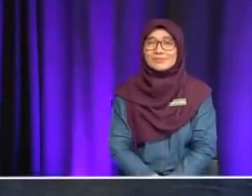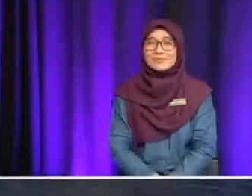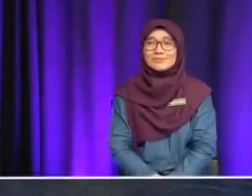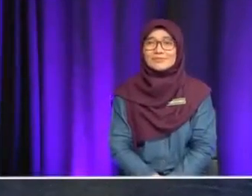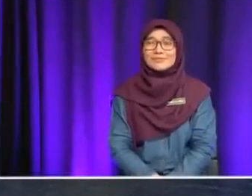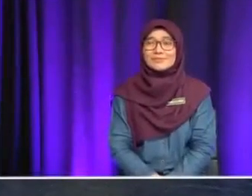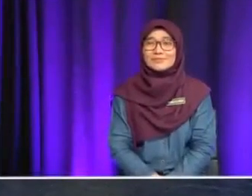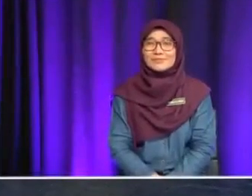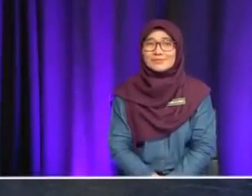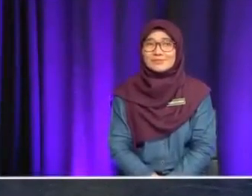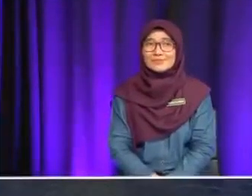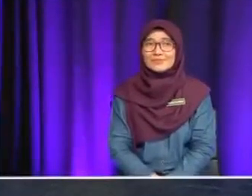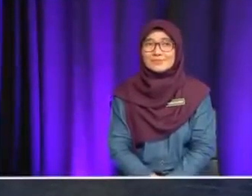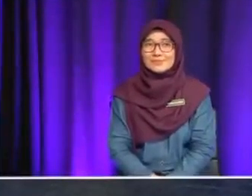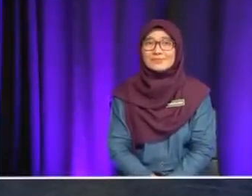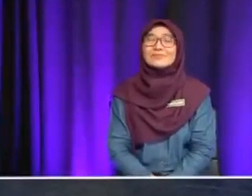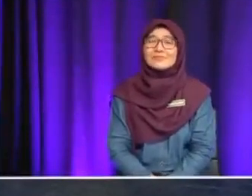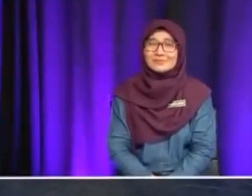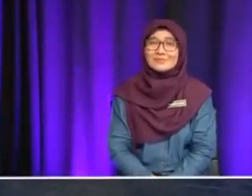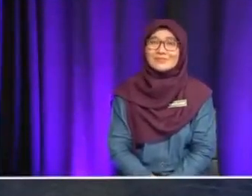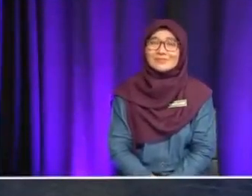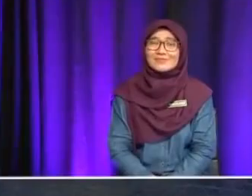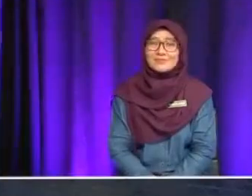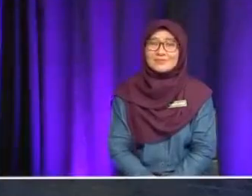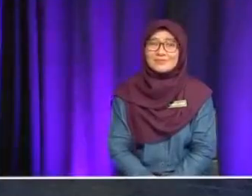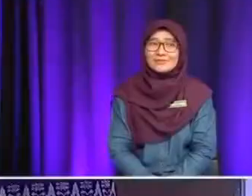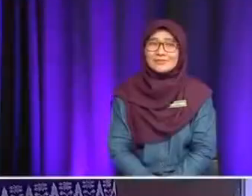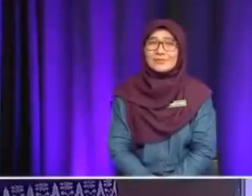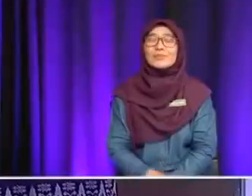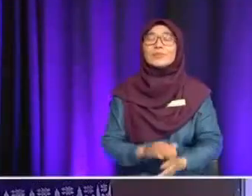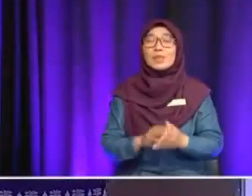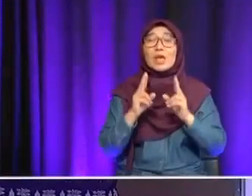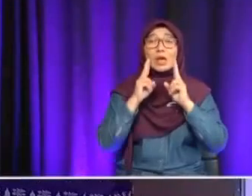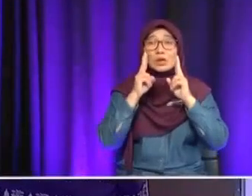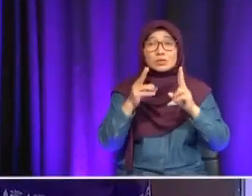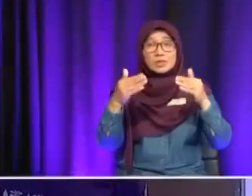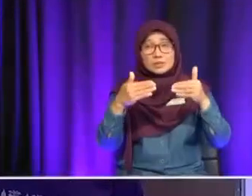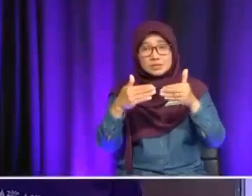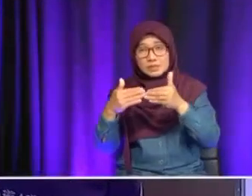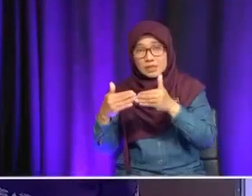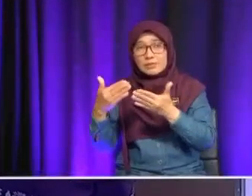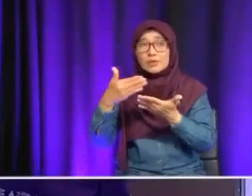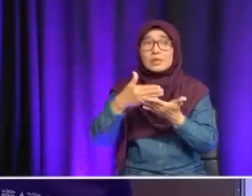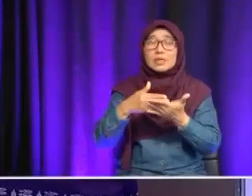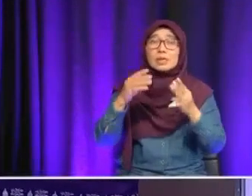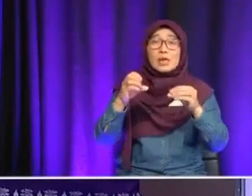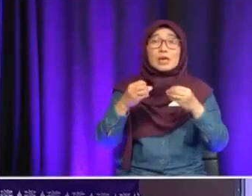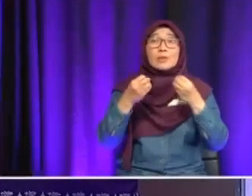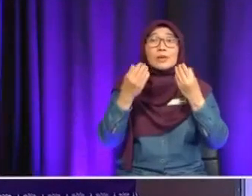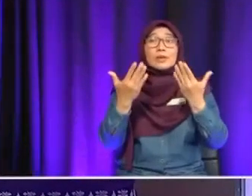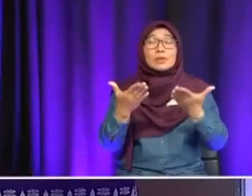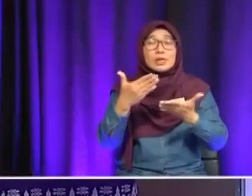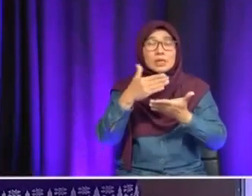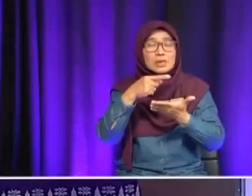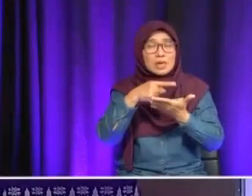Okey, seterusnya Ustazah, saya beri markah, Ustazah boleh sambung. Baik. Jadi Ustazah nak sambung di sini iaitu bagaimanakah, apakah